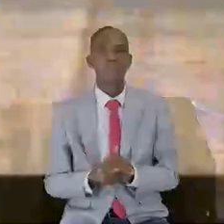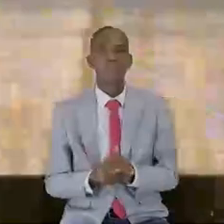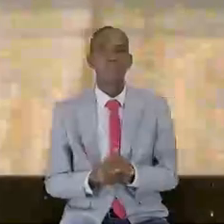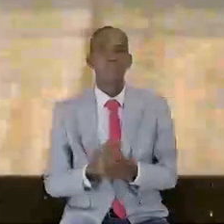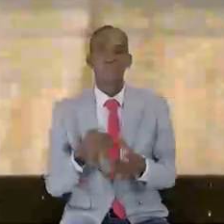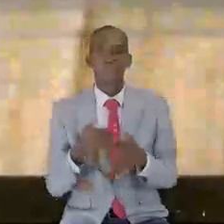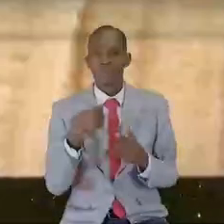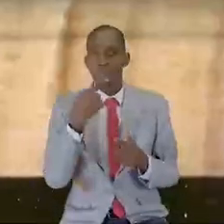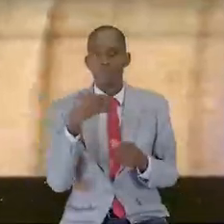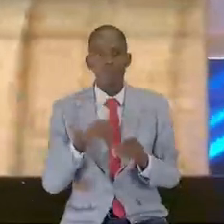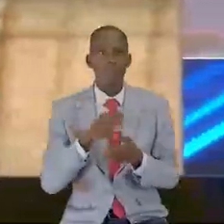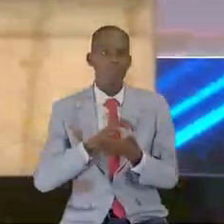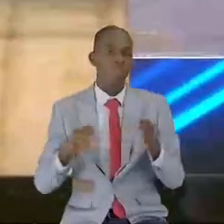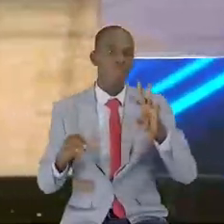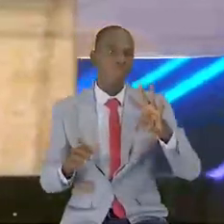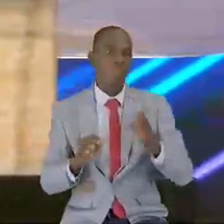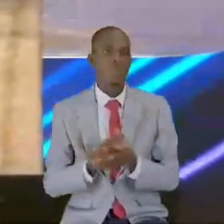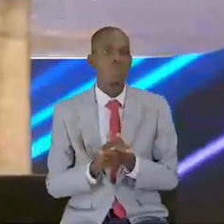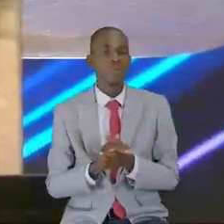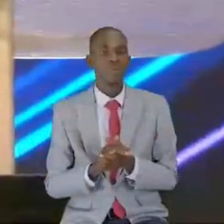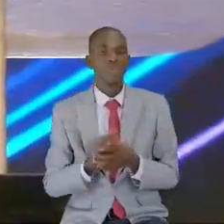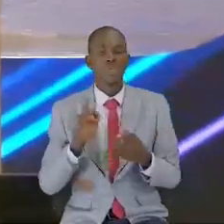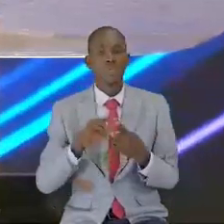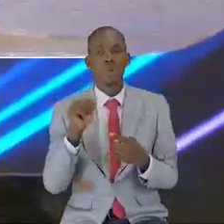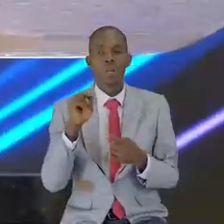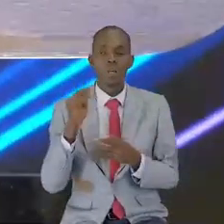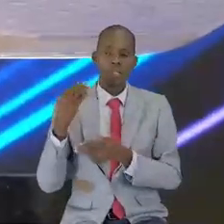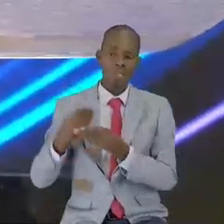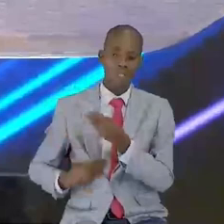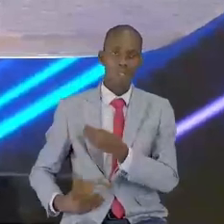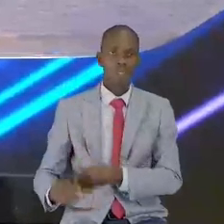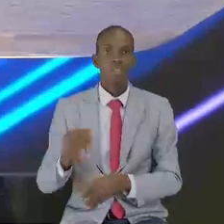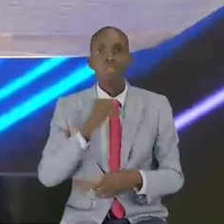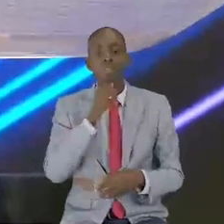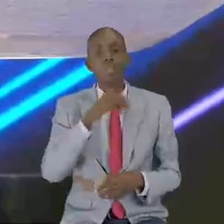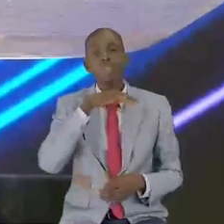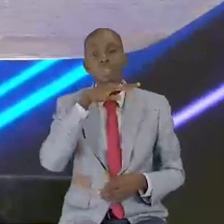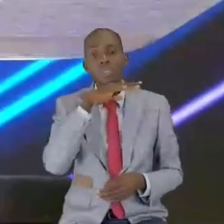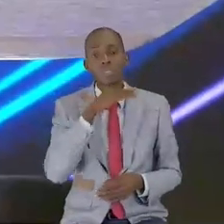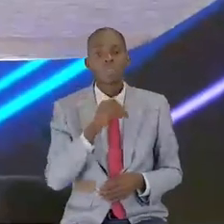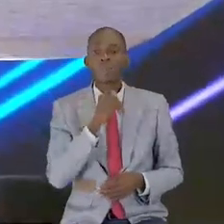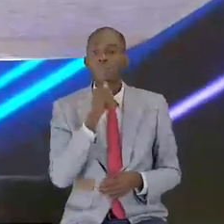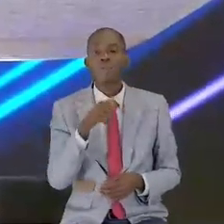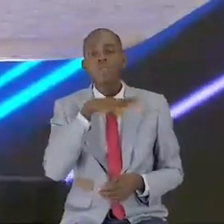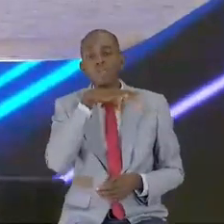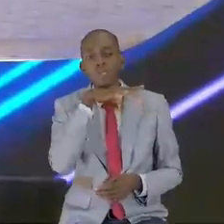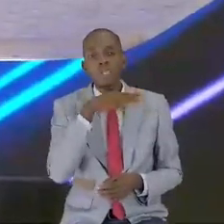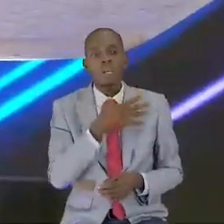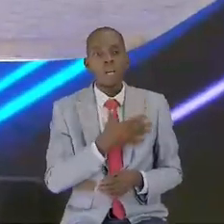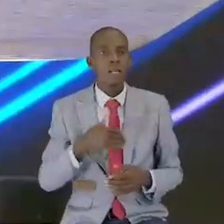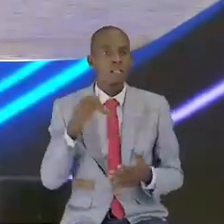Alors il dit dans le verset 4, « Point d'héritage qui ne se peut ni corrompre, ni souiller, ni